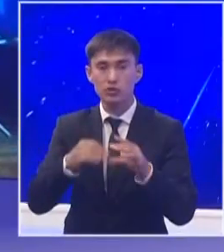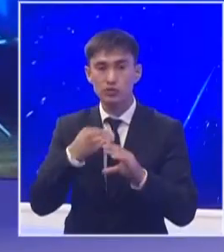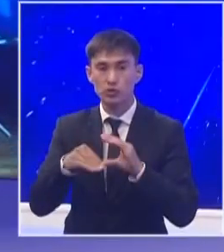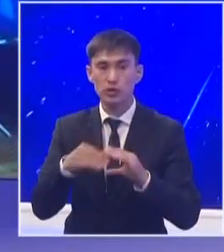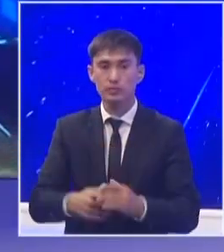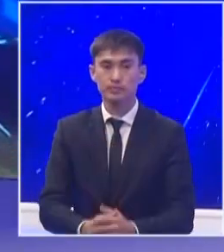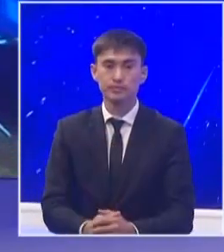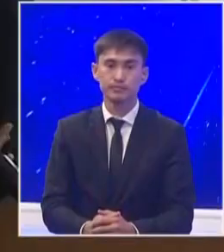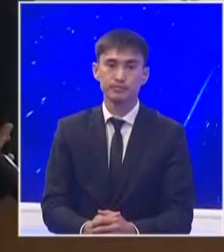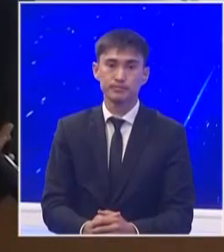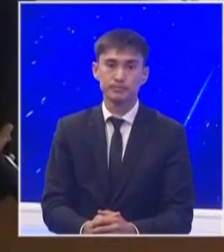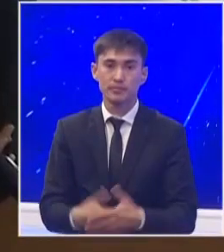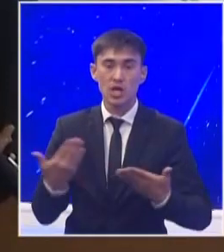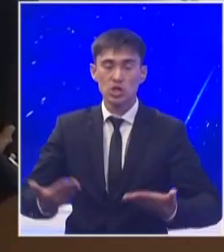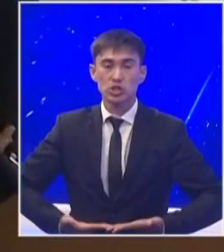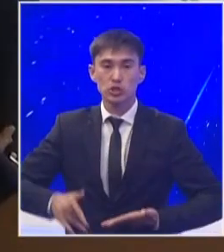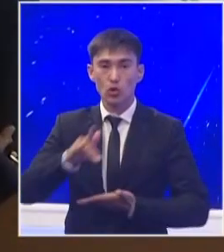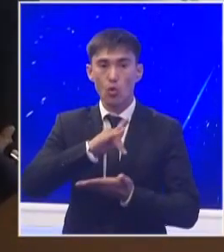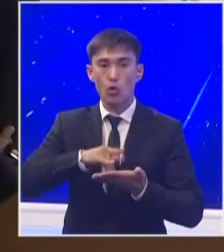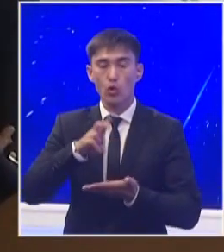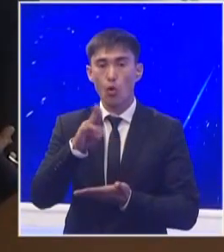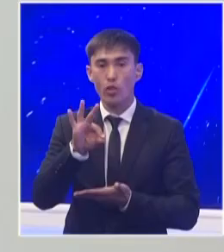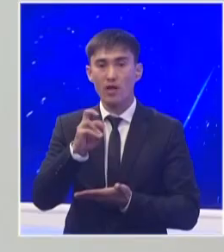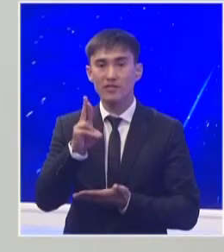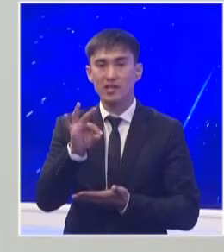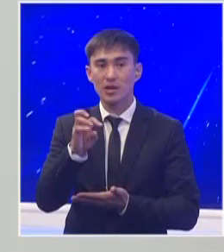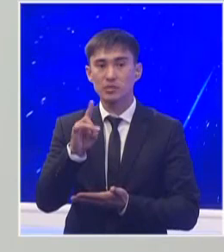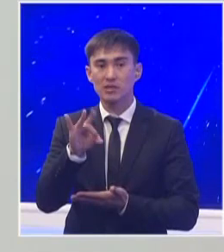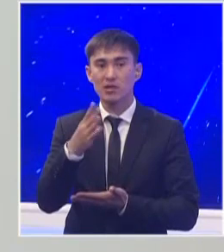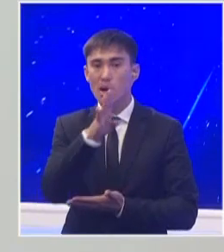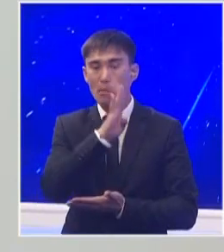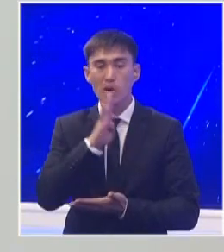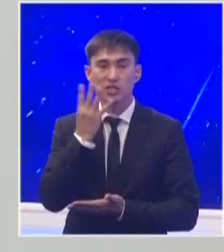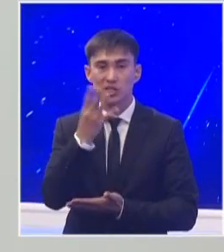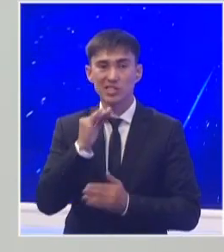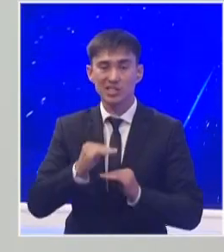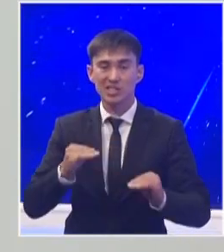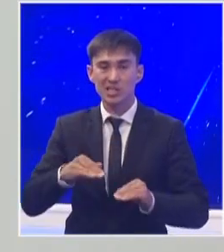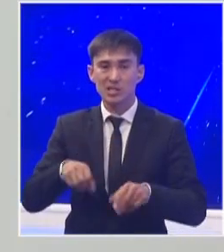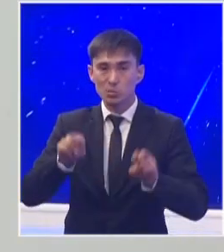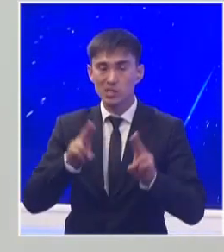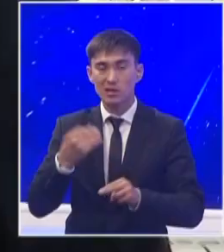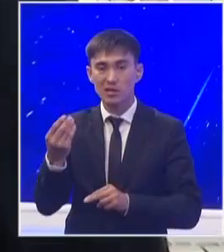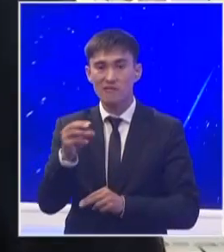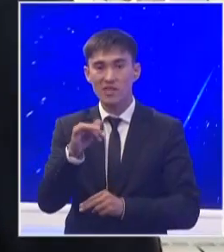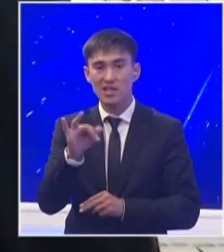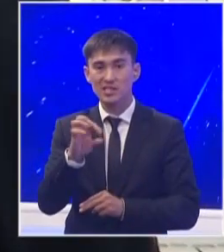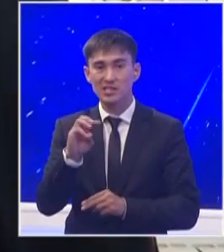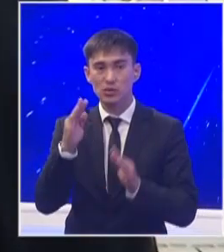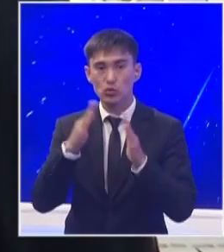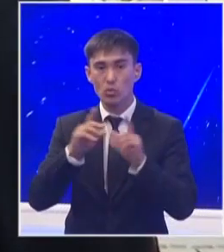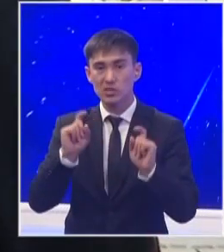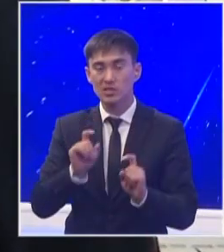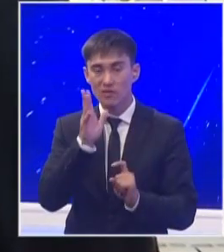сюжета. Жительница города Кунаев Дина Абсалемова, мать 4 детей. По специальности она финансист. Сидя дома во